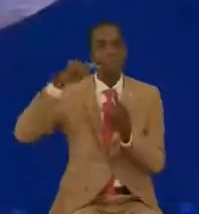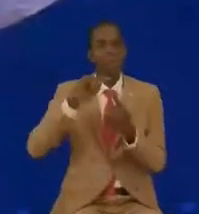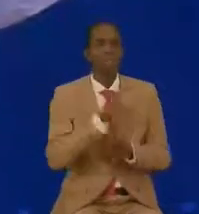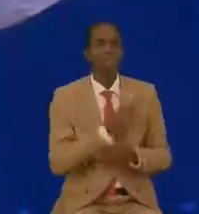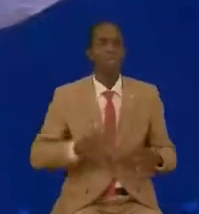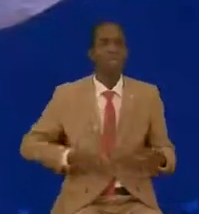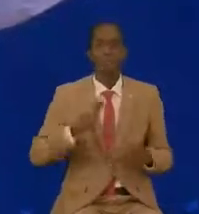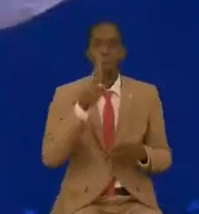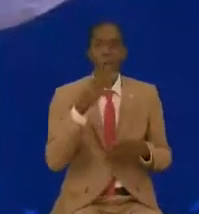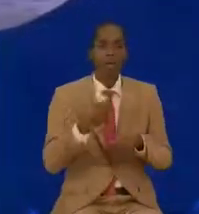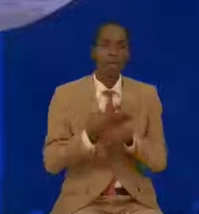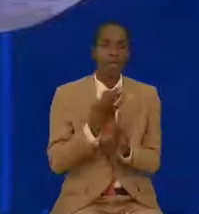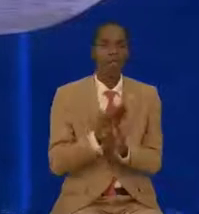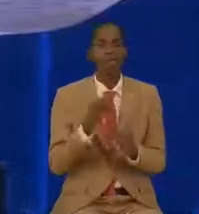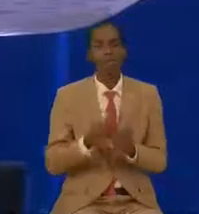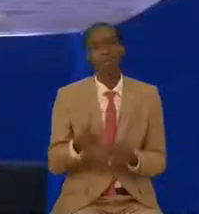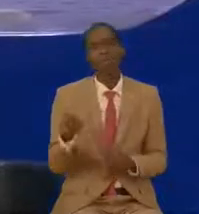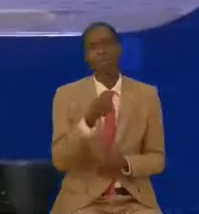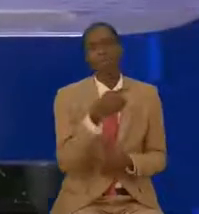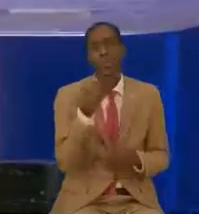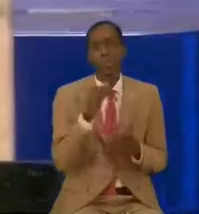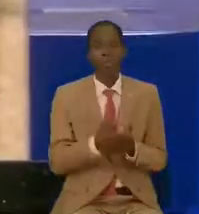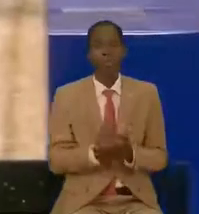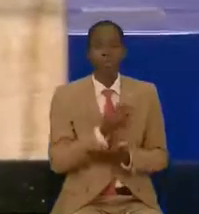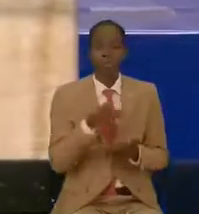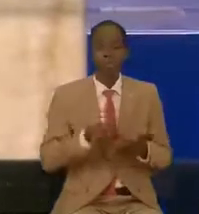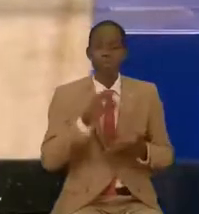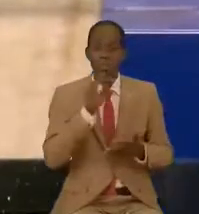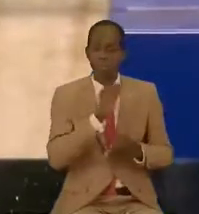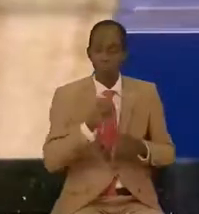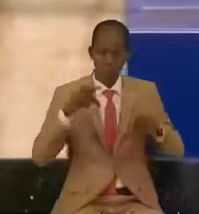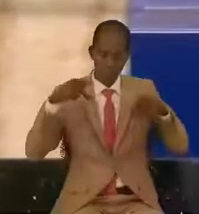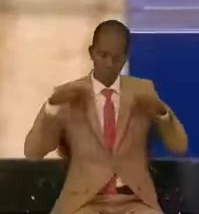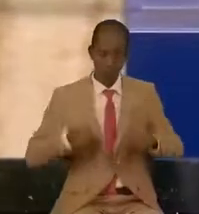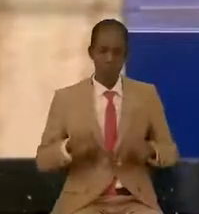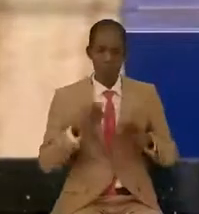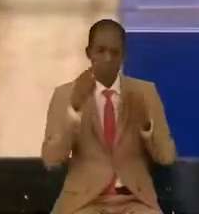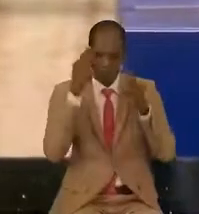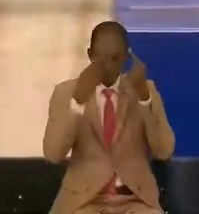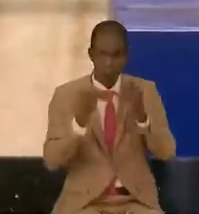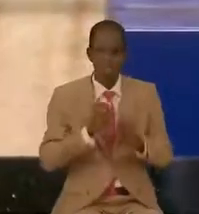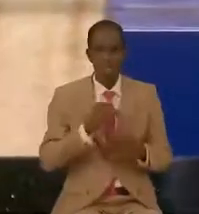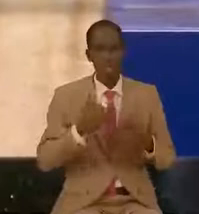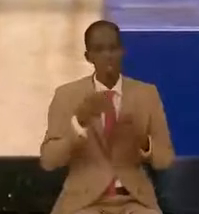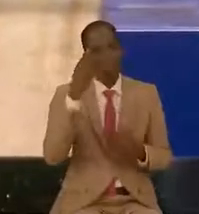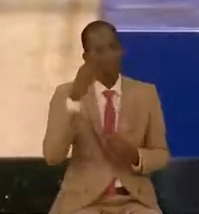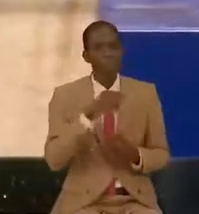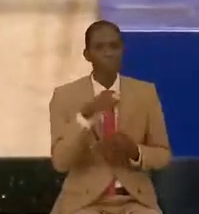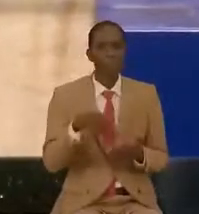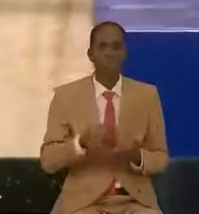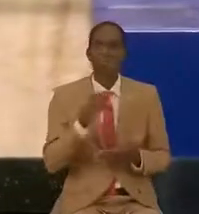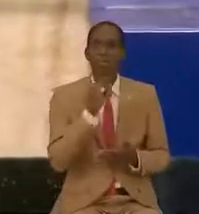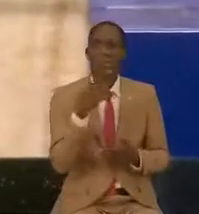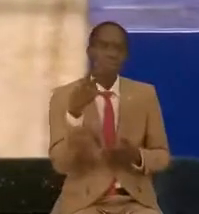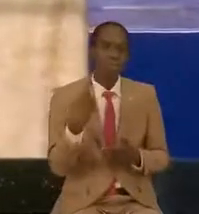l'enfantement, jusqu'à ce que Christ soit formé en vous. Voici le souci personnel que j'ai